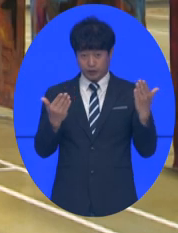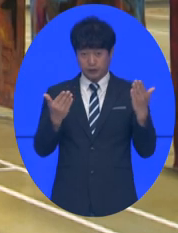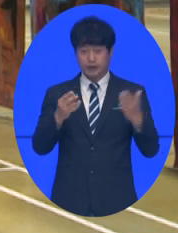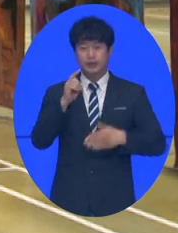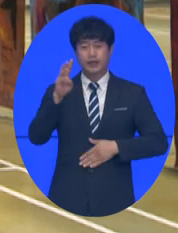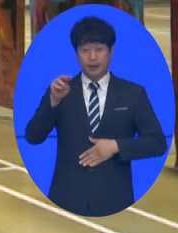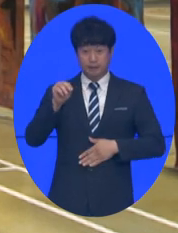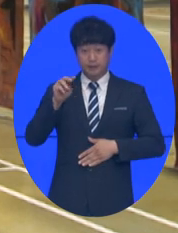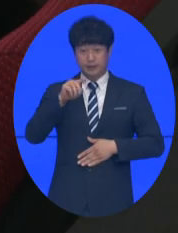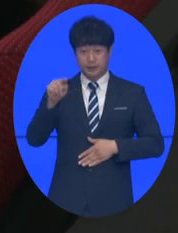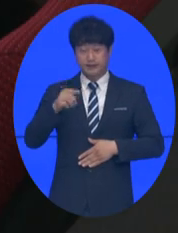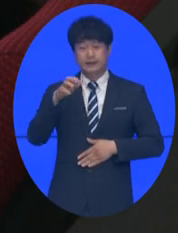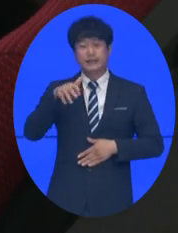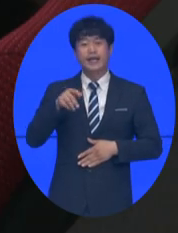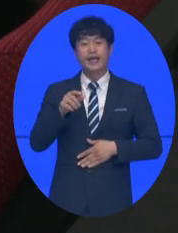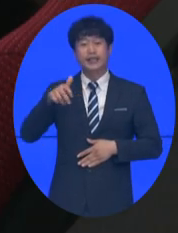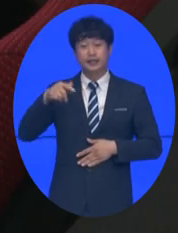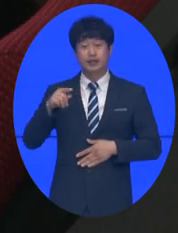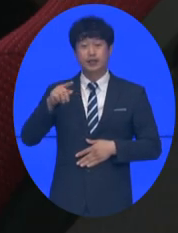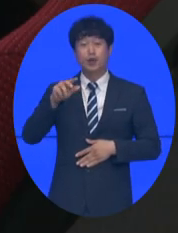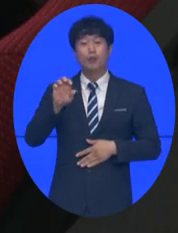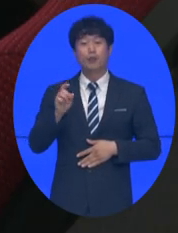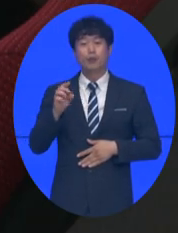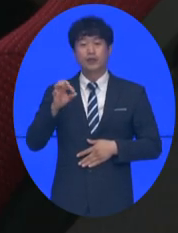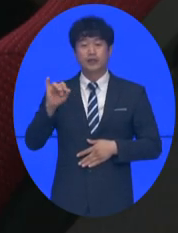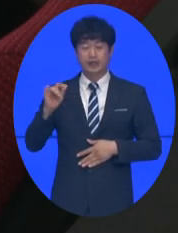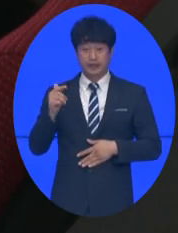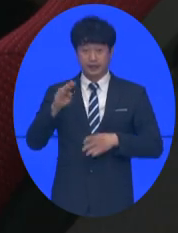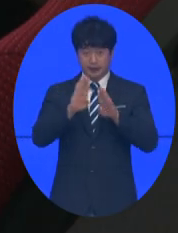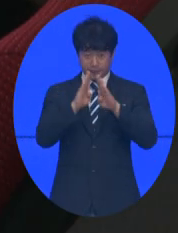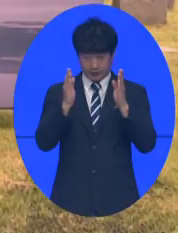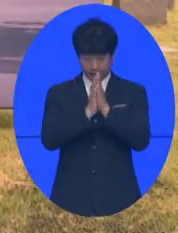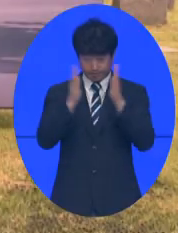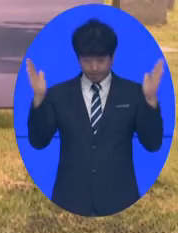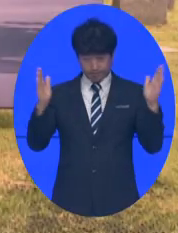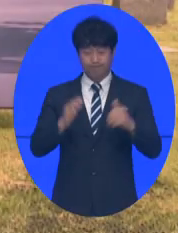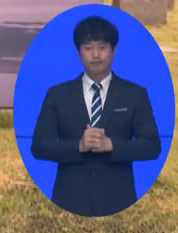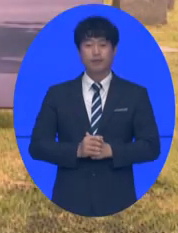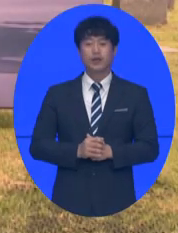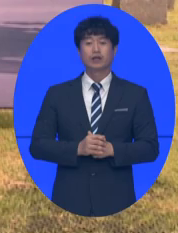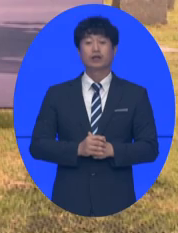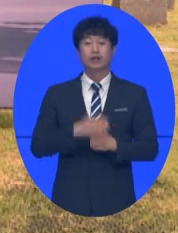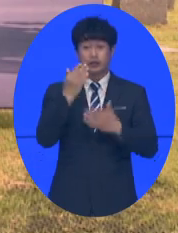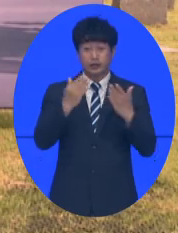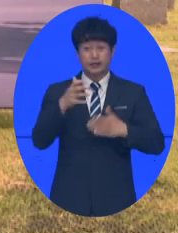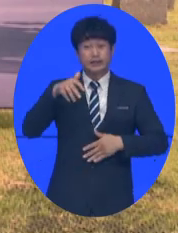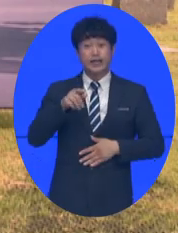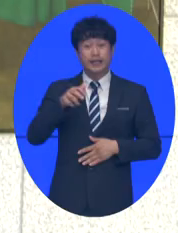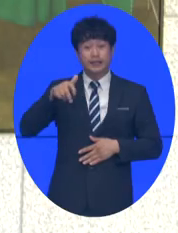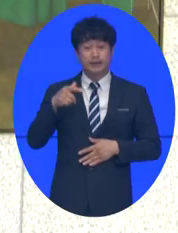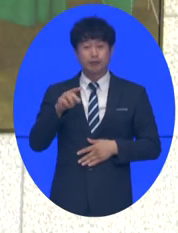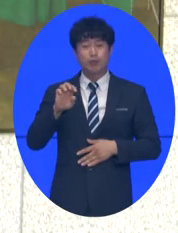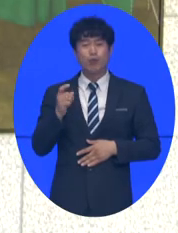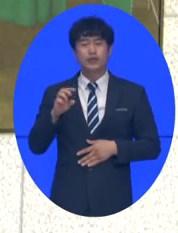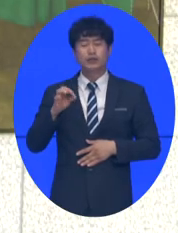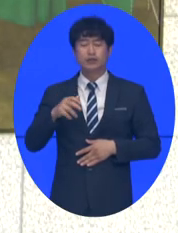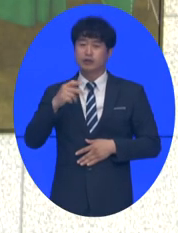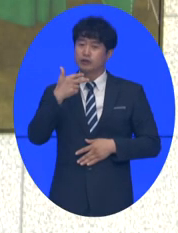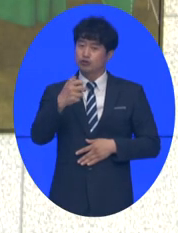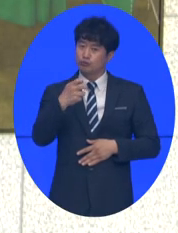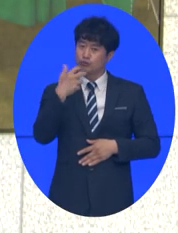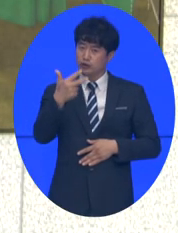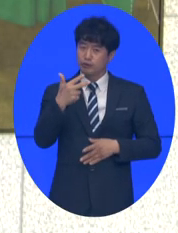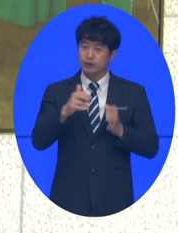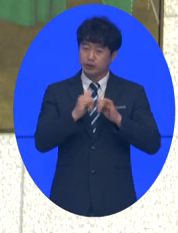DMZ 전시 체크포인트가 개막식을 통해 시작을 알렸습니다. DMZ 전시 체크포인트는 27명의